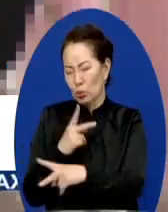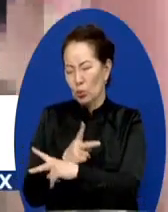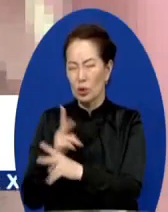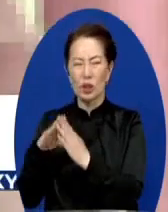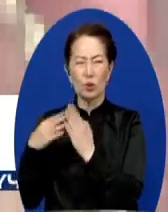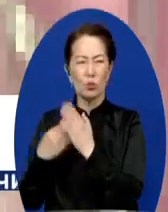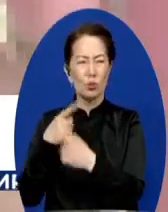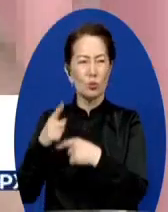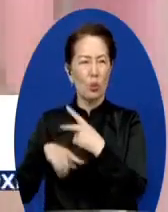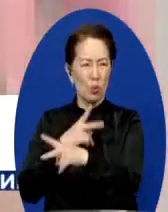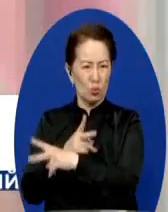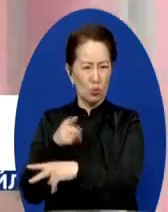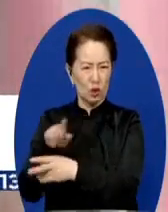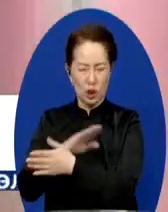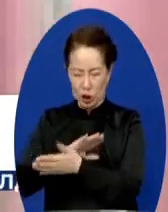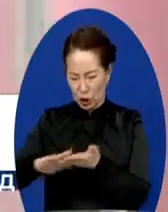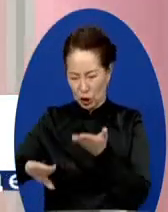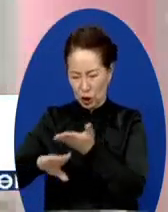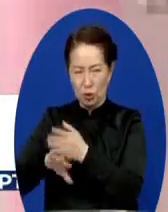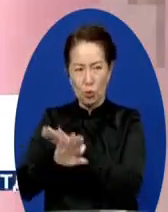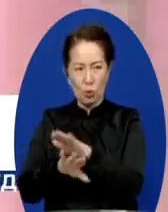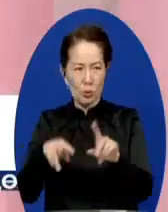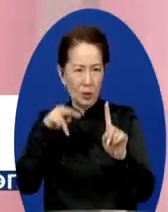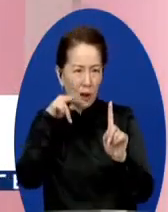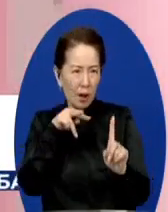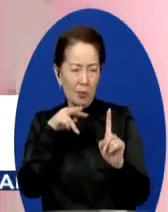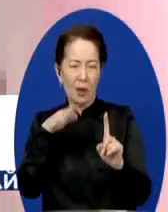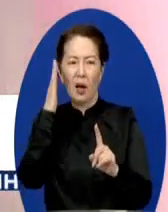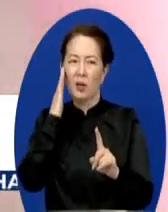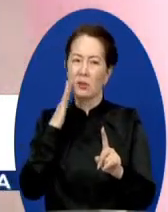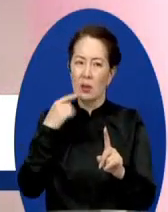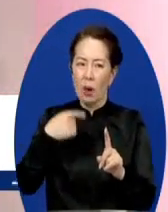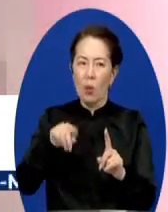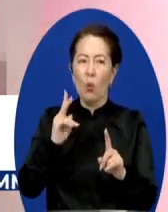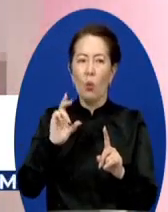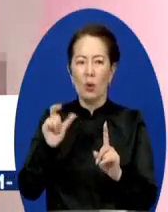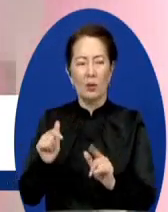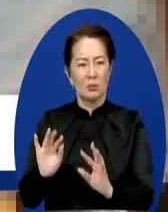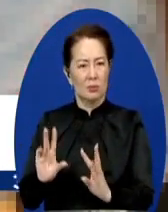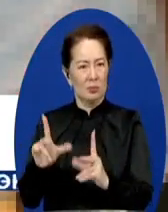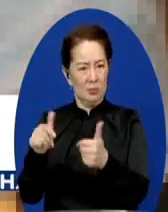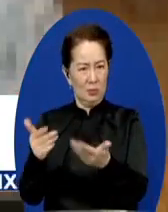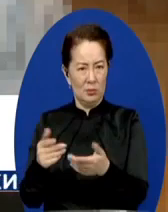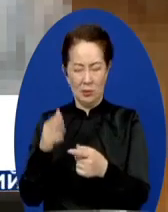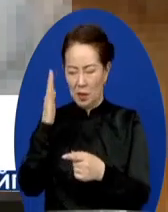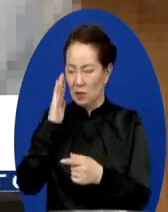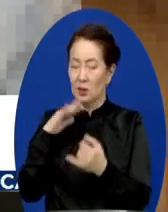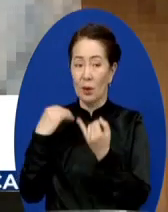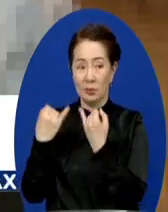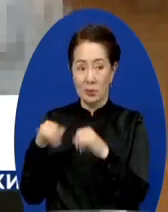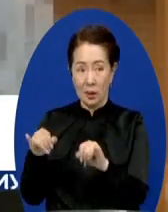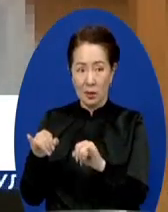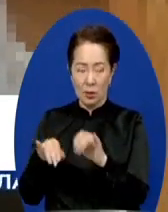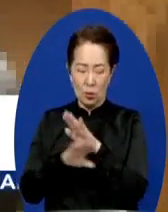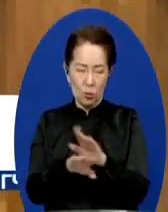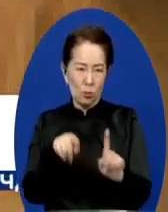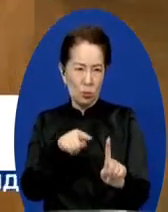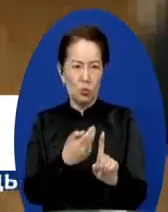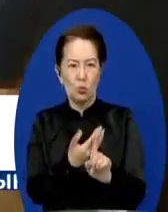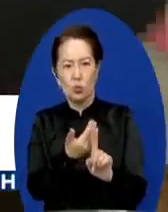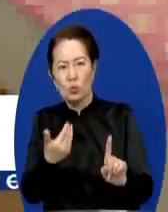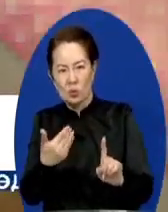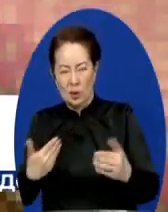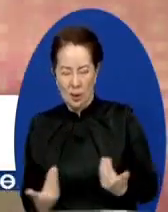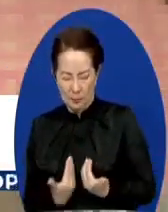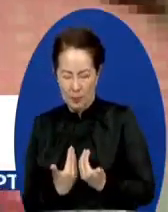болох гэр бүлийн тухай хуулийн шинжилэлээр хүүхдийг асран хамгаалах, эцэг эхчүүдийн үүргийг нь сайжруулах, хэрв эцэг эх нь салж байгаа бол хүүхдээс тусдаа